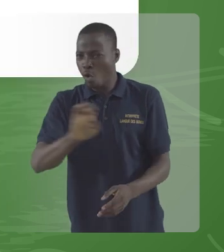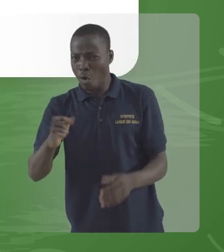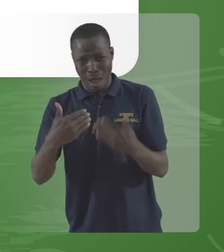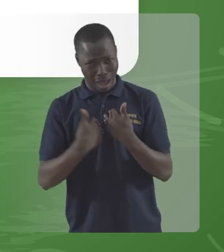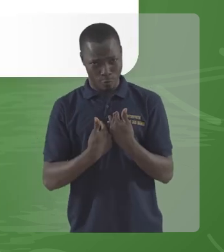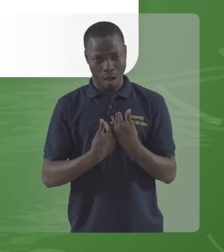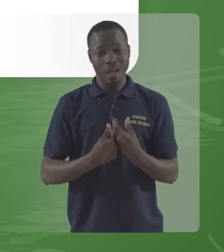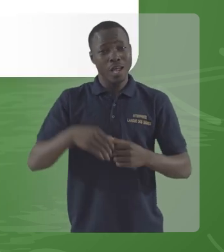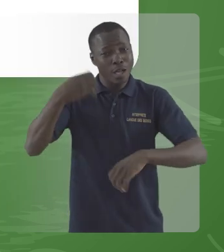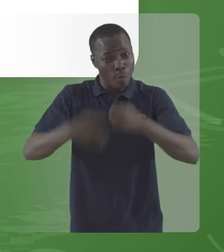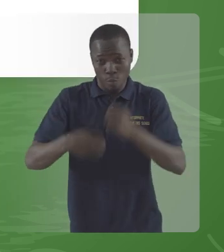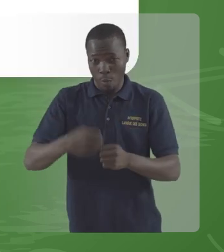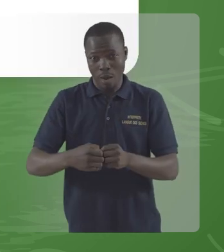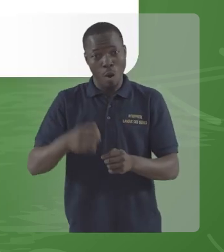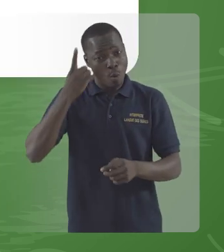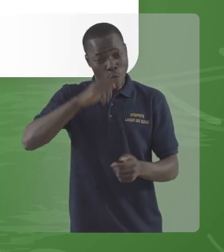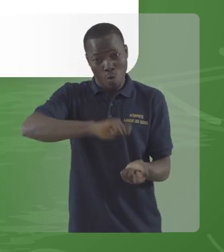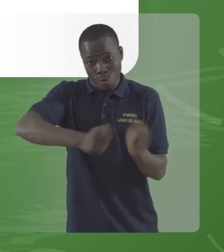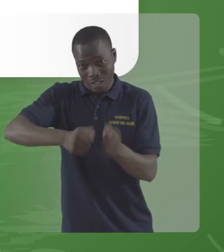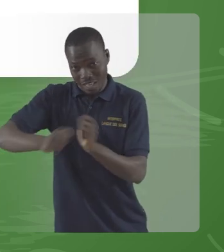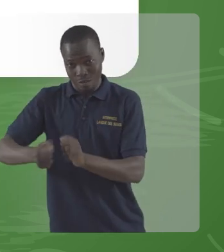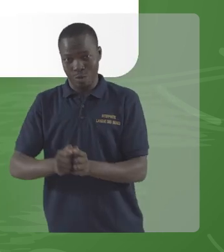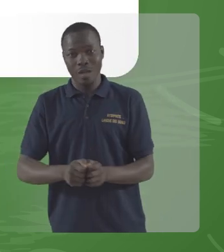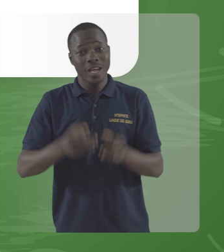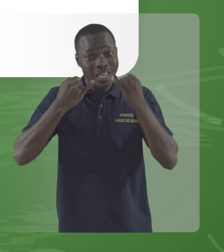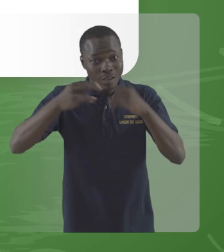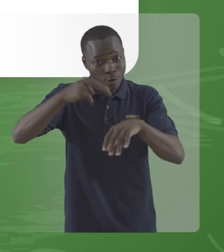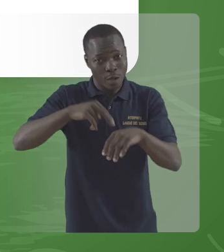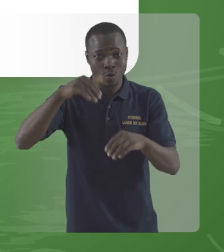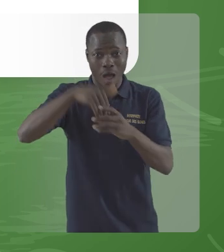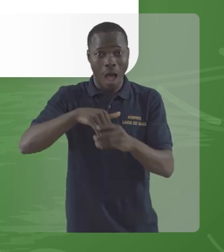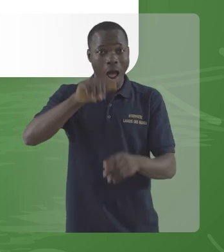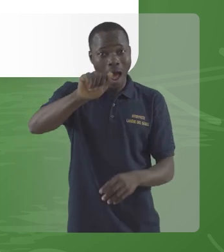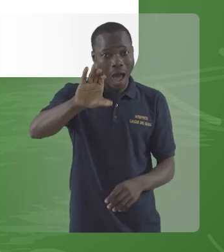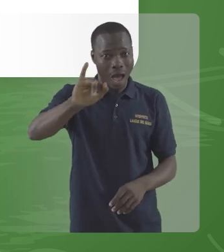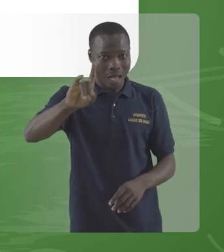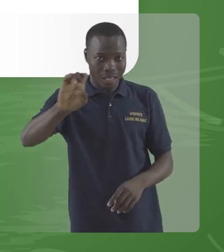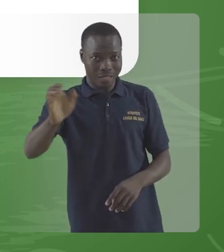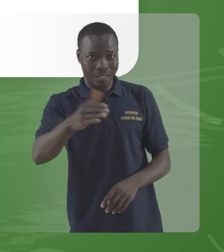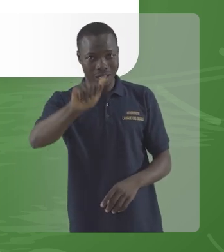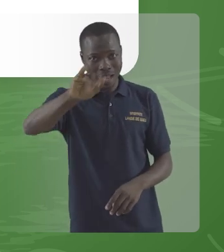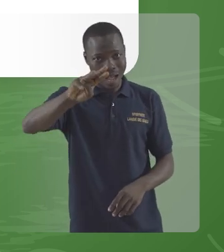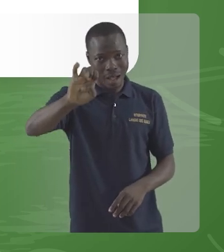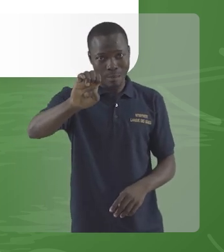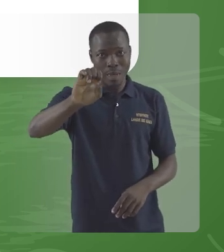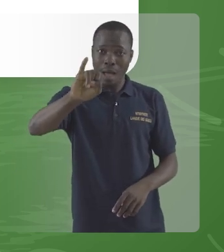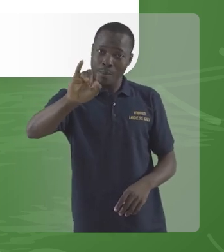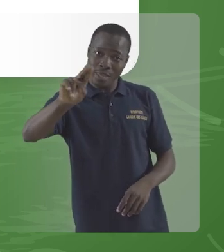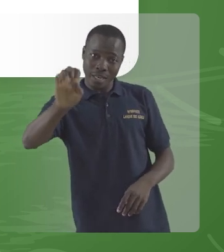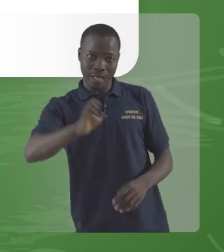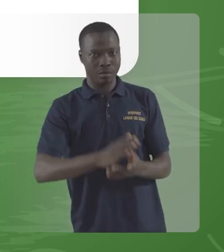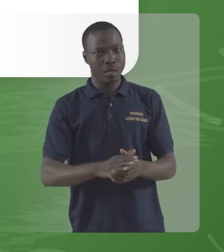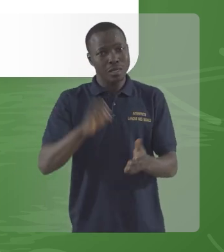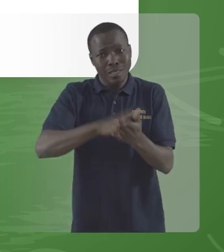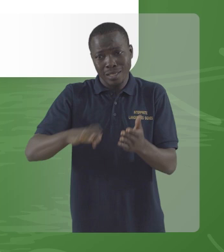pour traduire les informations en une séquence d'acides aminés, ces élèves te sollicitent afin